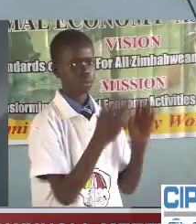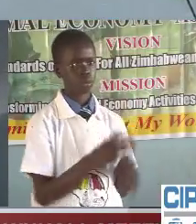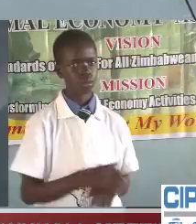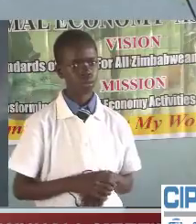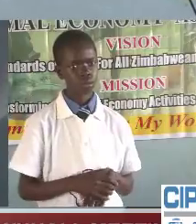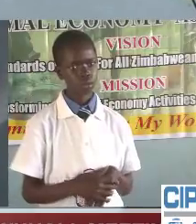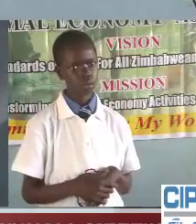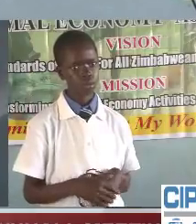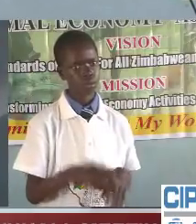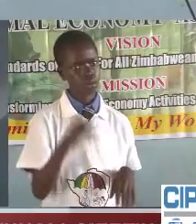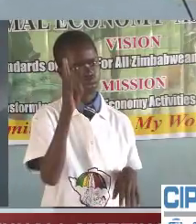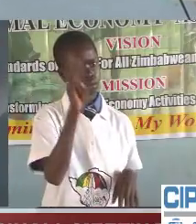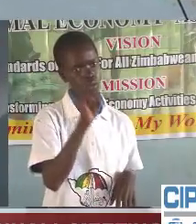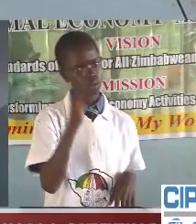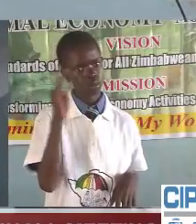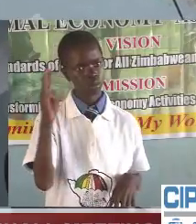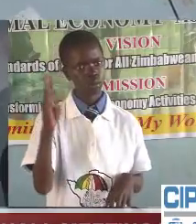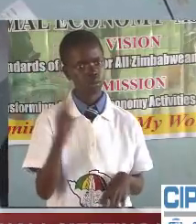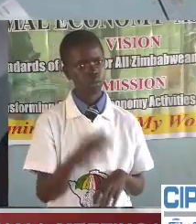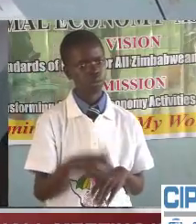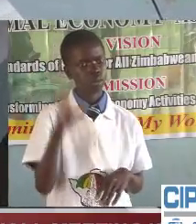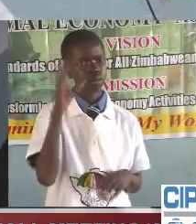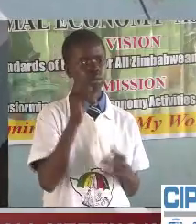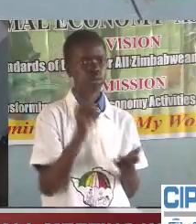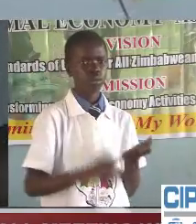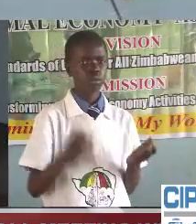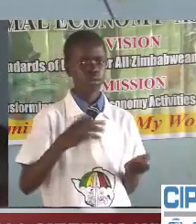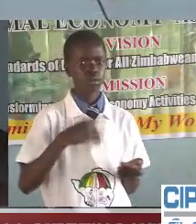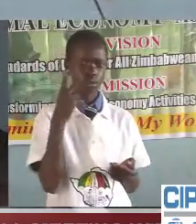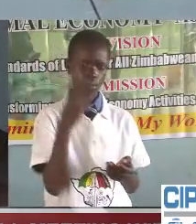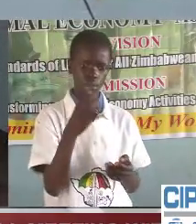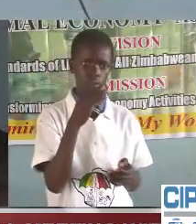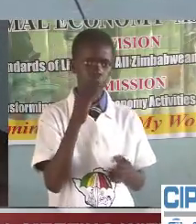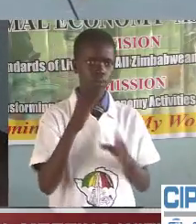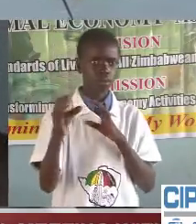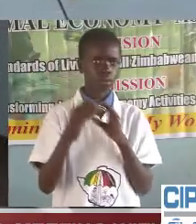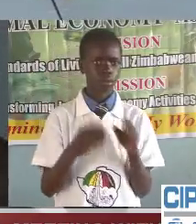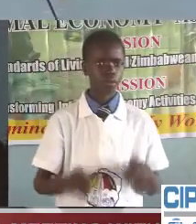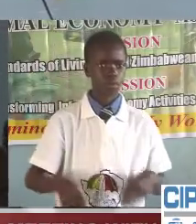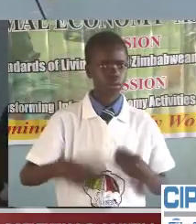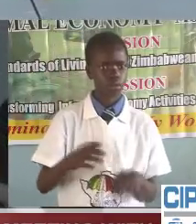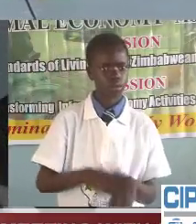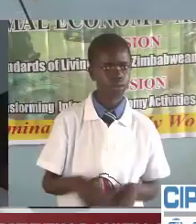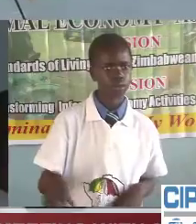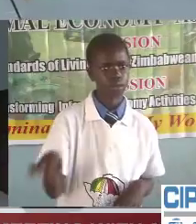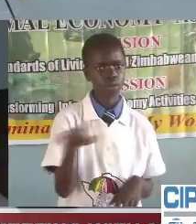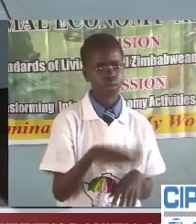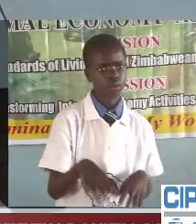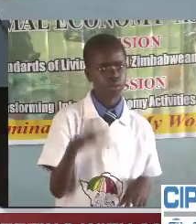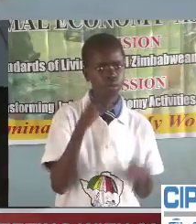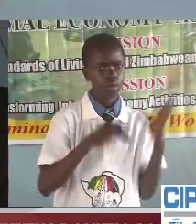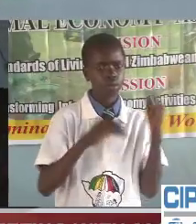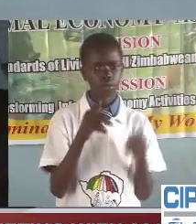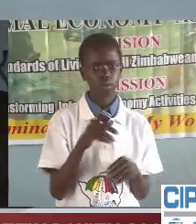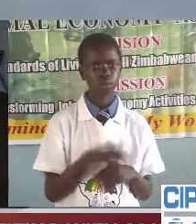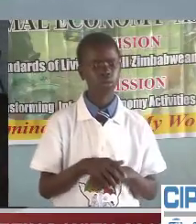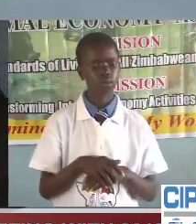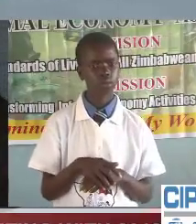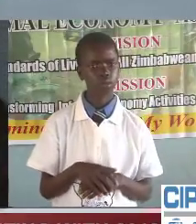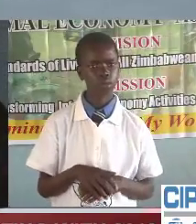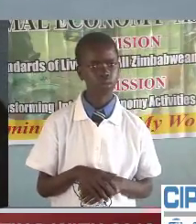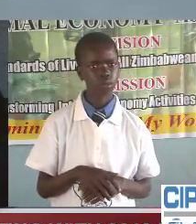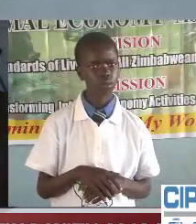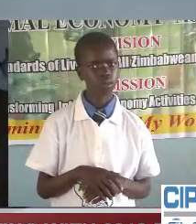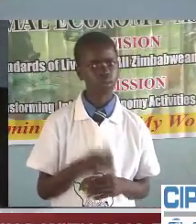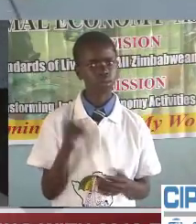MP. Handitika tichibva ipapo tochitarisa zvese zvavatipa izvi last bulleting inotaura nyaya yerehabilitation and